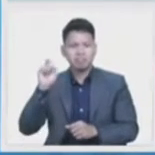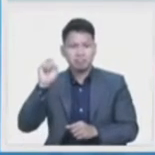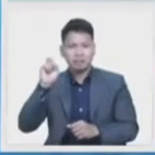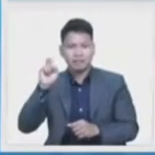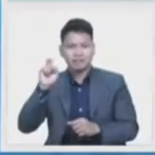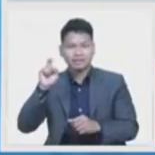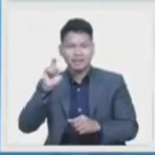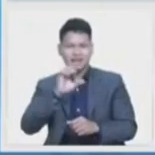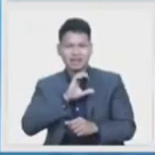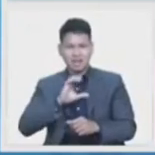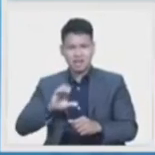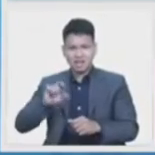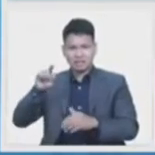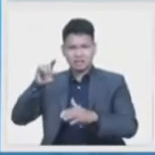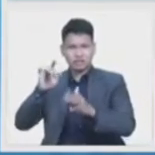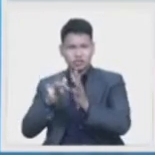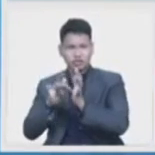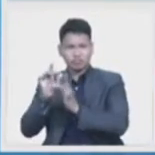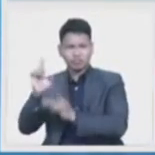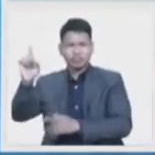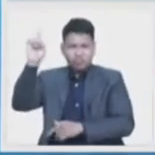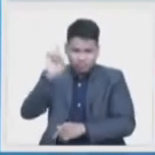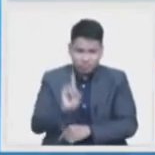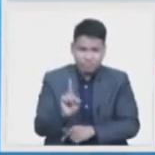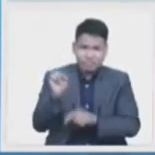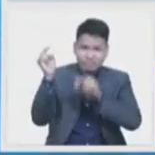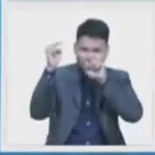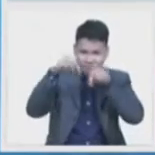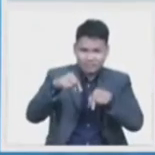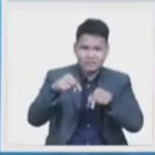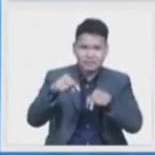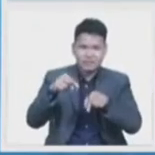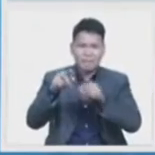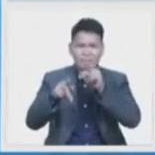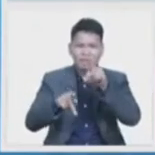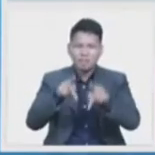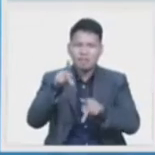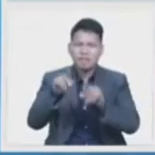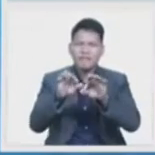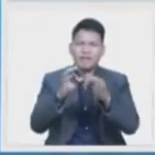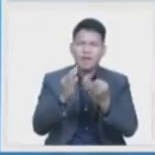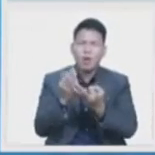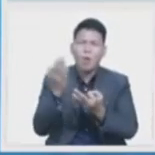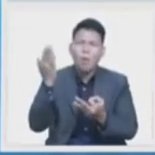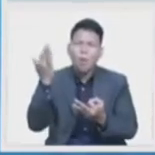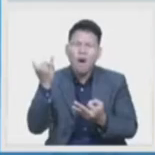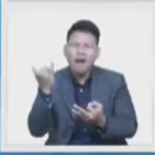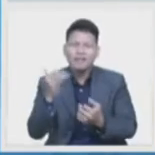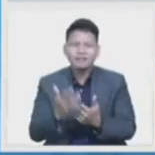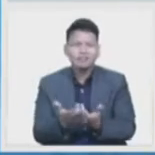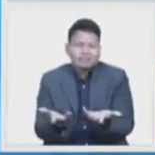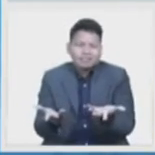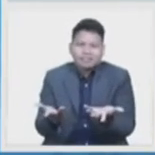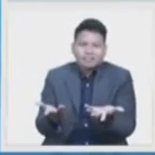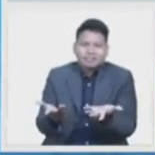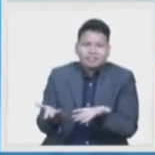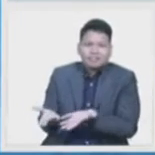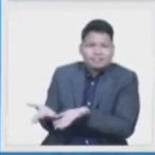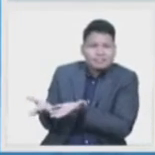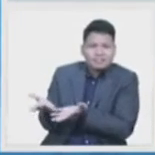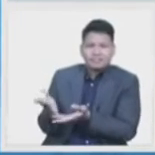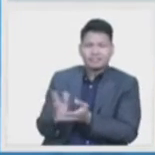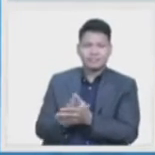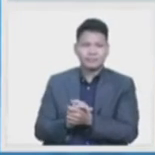family? Ngano mang yun makapangunta na ta? Nga milusad pagyud si Kristo mga kaigilaan. Miani pagyud ang Dios